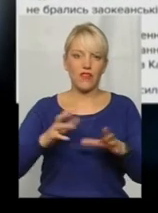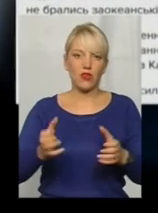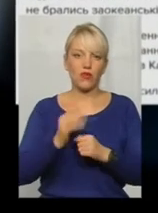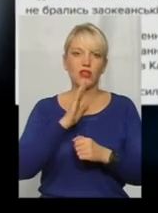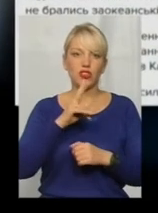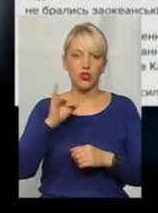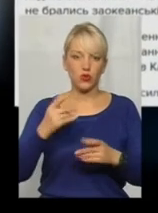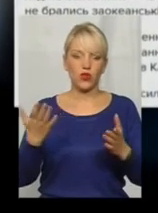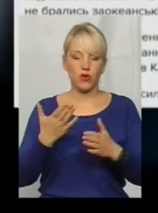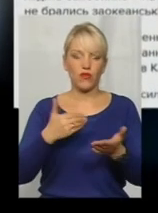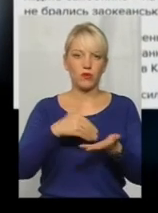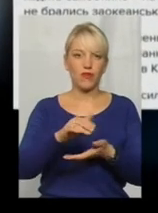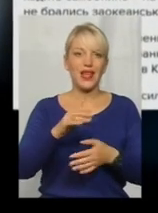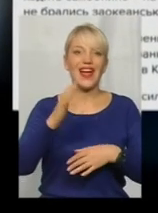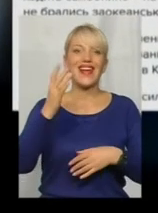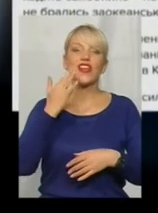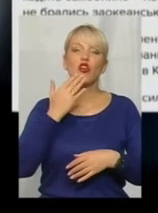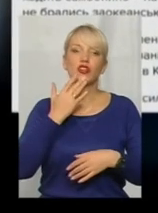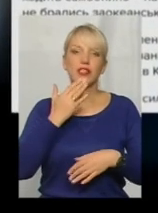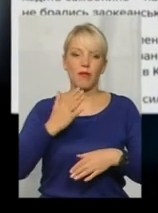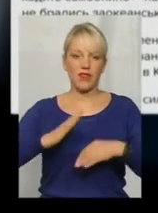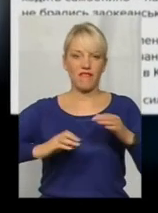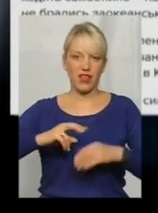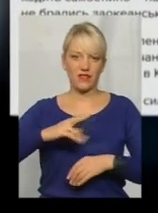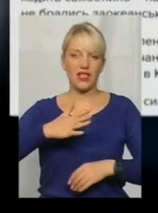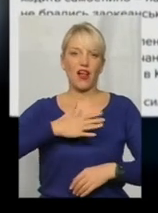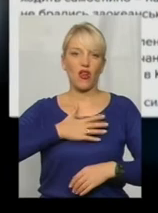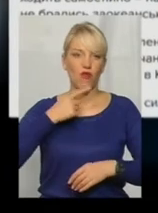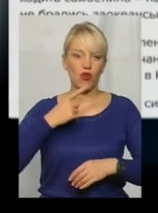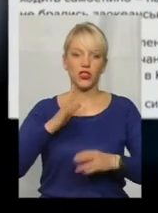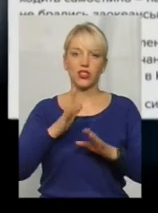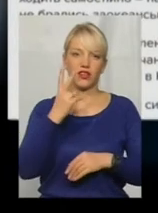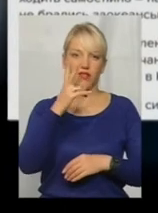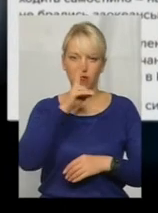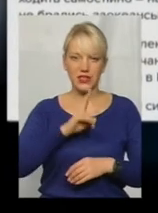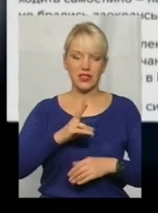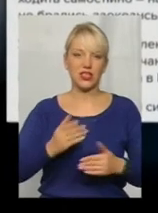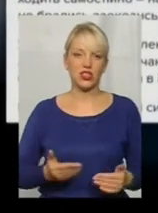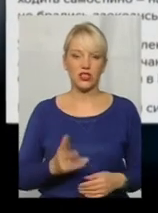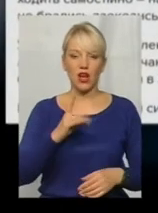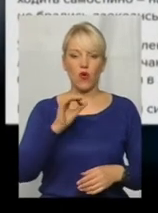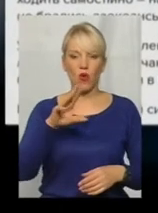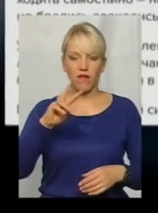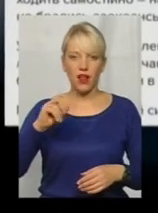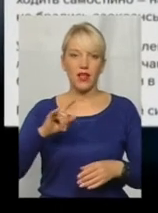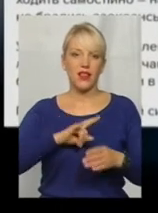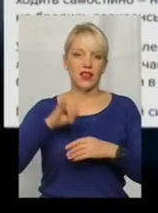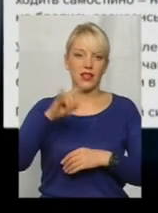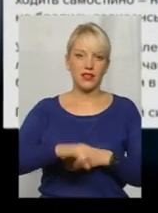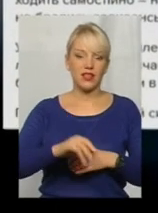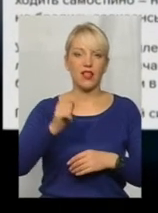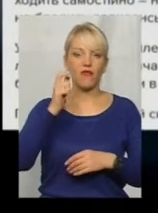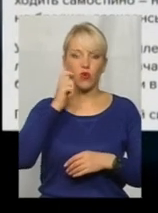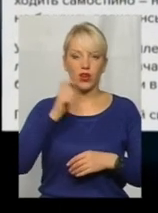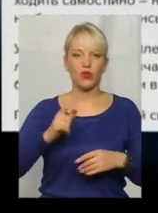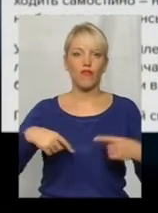якої відмовились іноземні фахівці. Канадські лікарі пророкували лише 2 місяці життя. Марія Коваль до України летіла у візку. Тепер